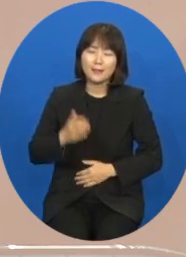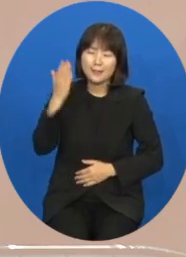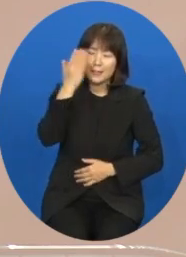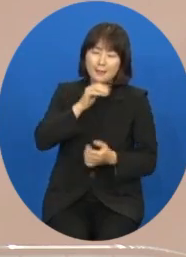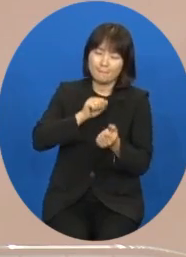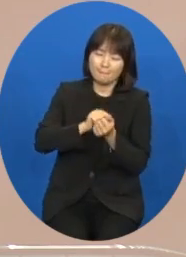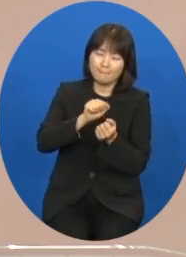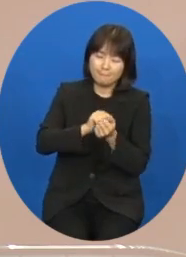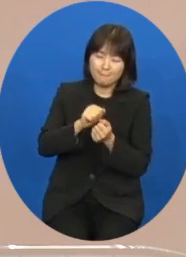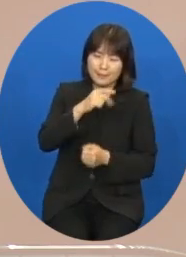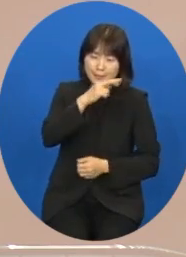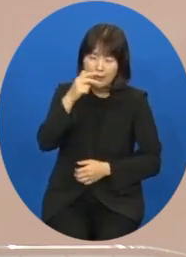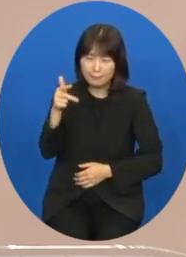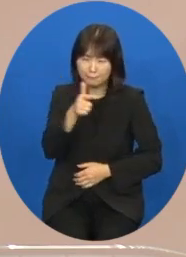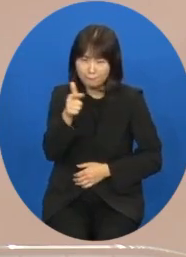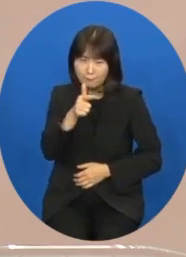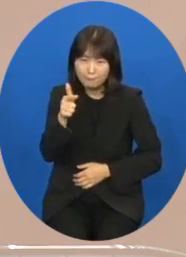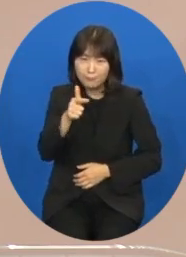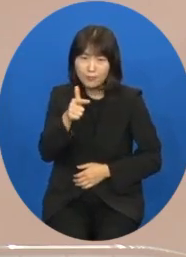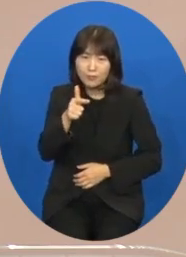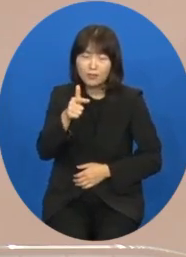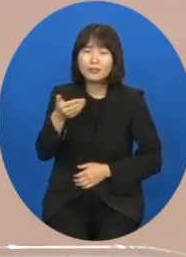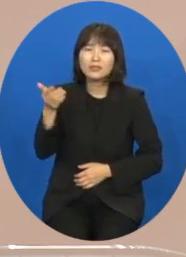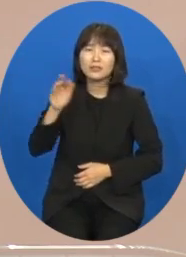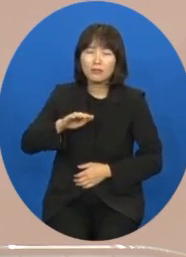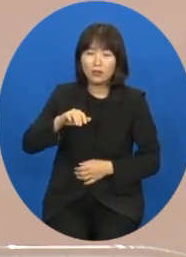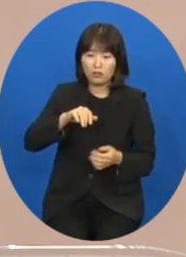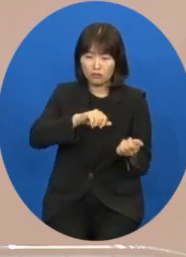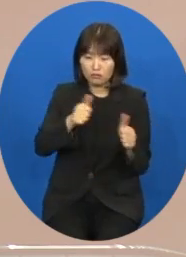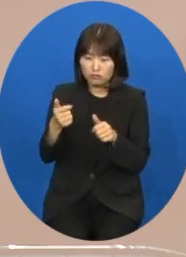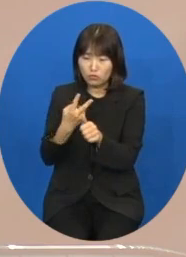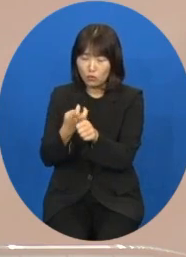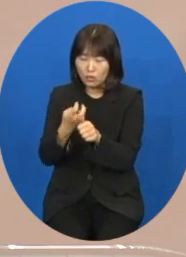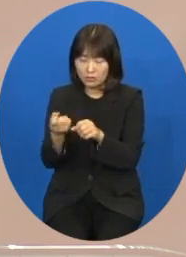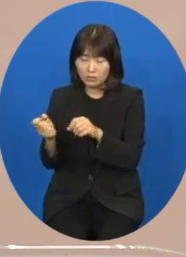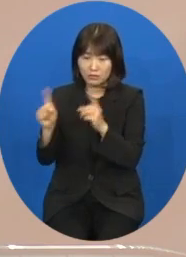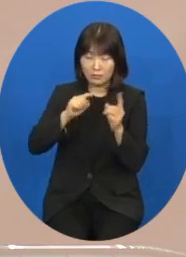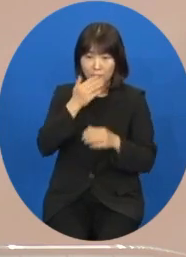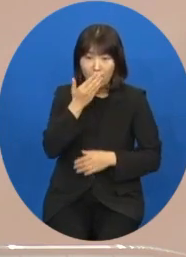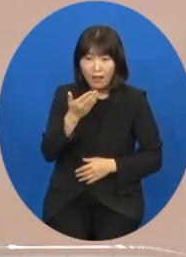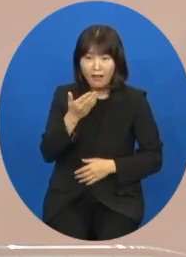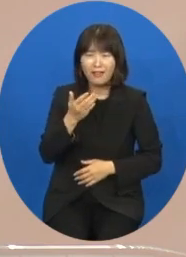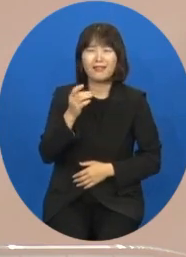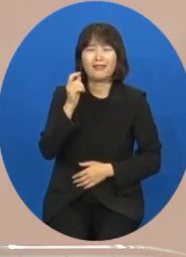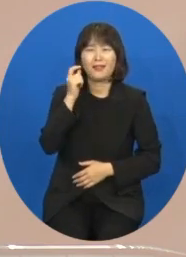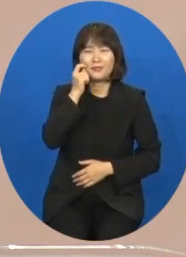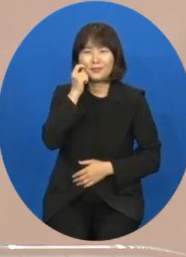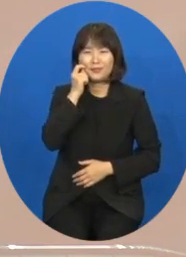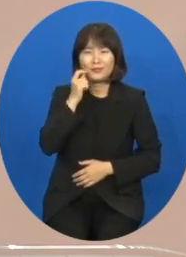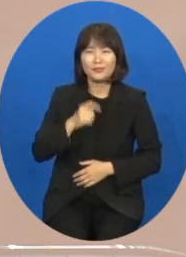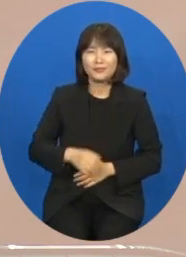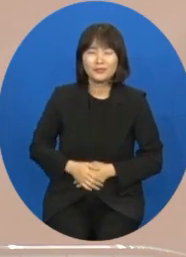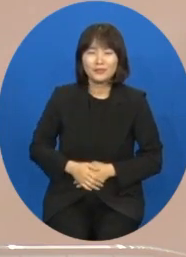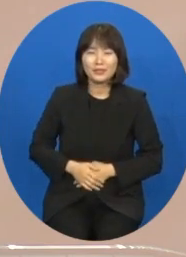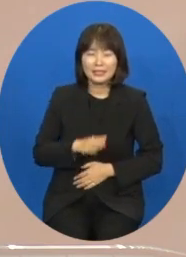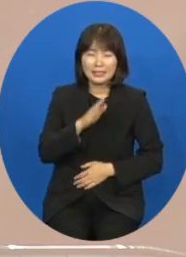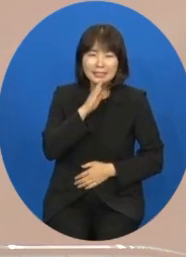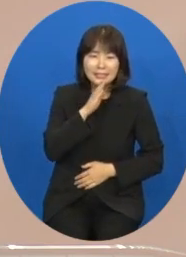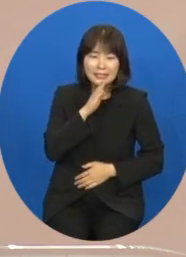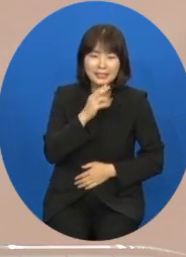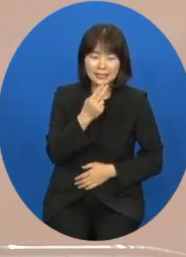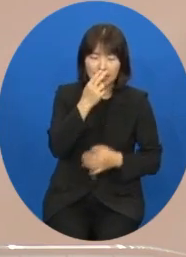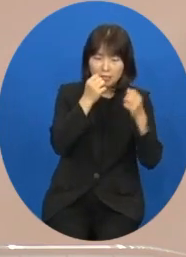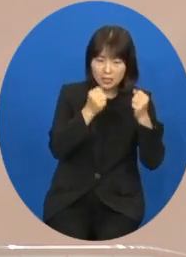뿌려도 죽은 토끼가 살아날 수는 없잖아요. 진짜 살아있는 것과 그저 살아있는